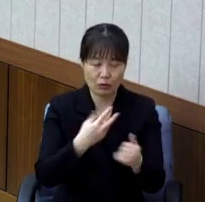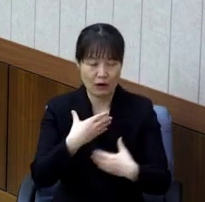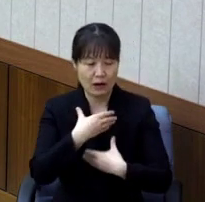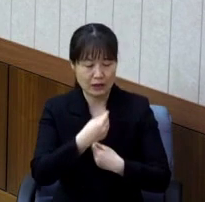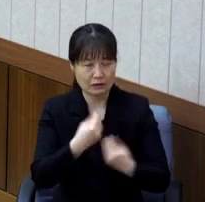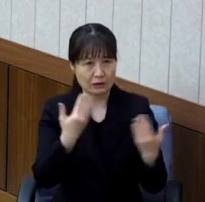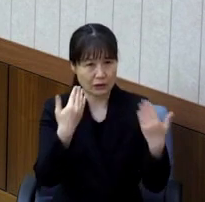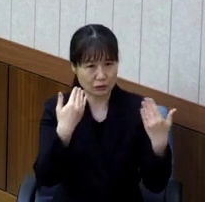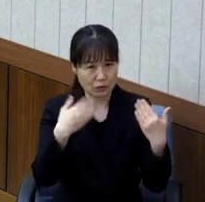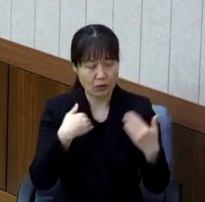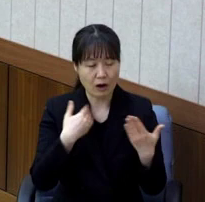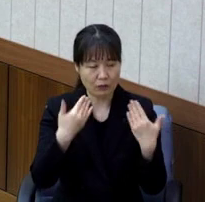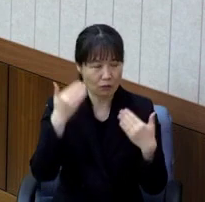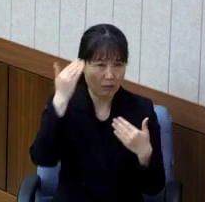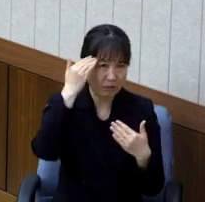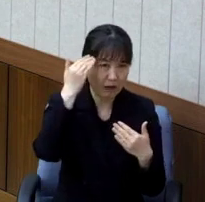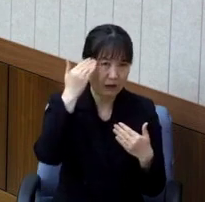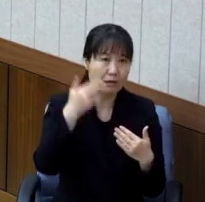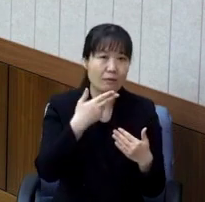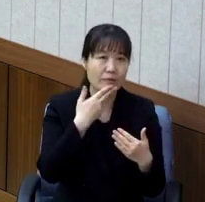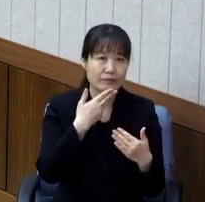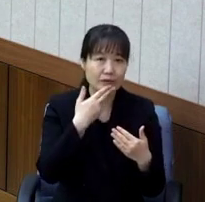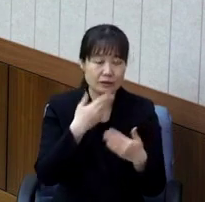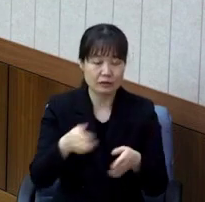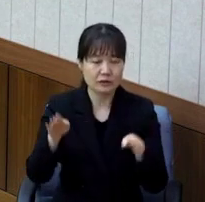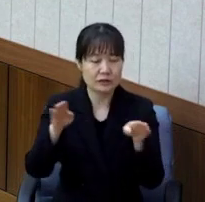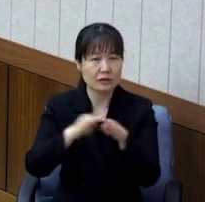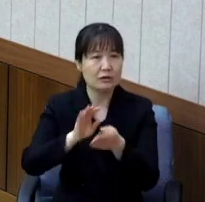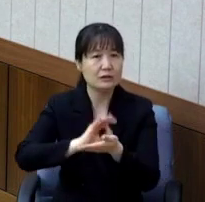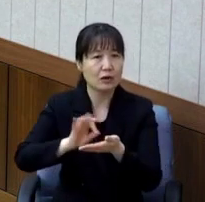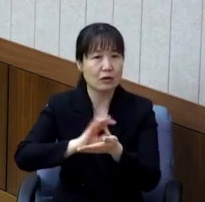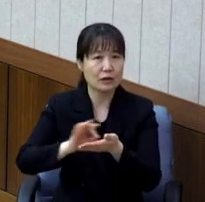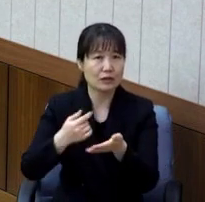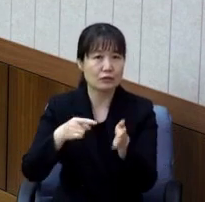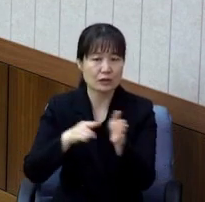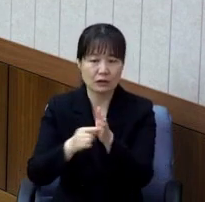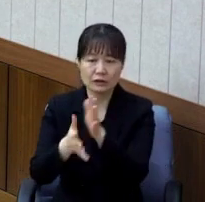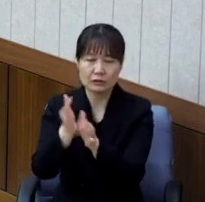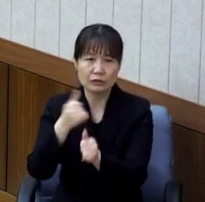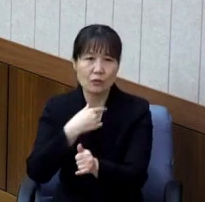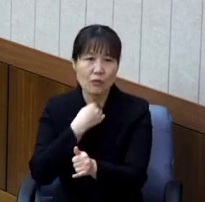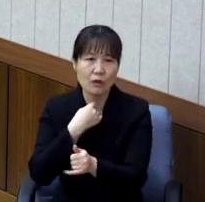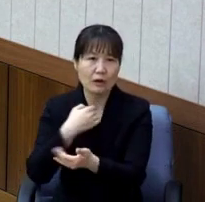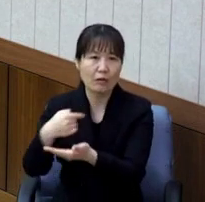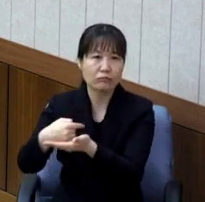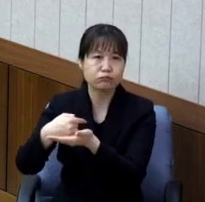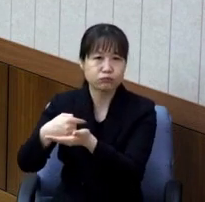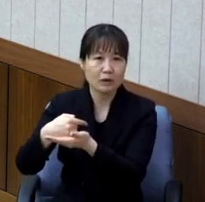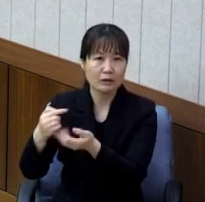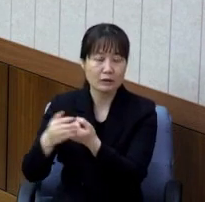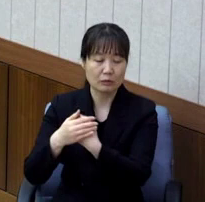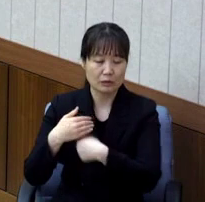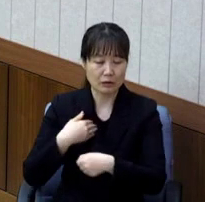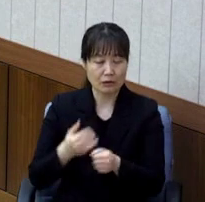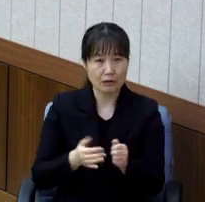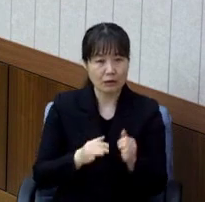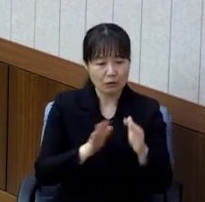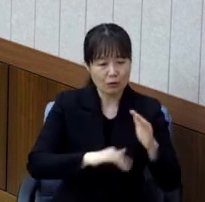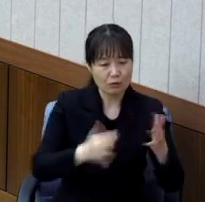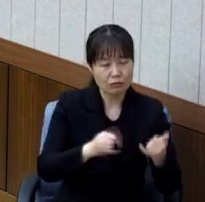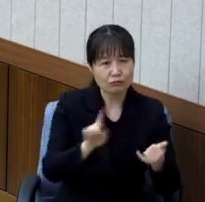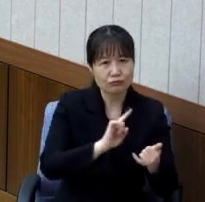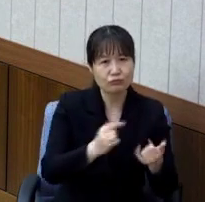교육에 방해가 되지 않는 범위에서 학교 시설을 이용할 수 있게 해 달라고 하는 시민들의 요구 사이에 우리 집행부는 그동안 어떤 노력을 해